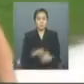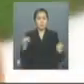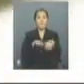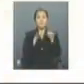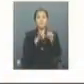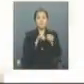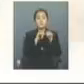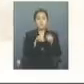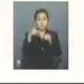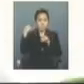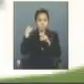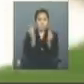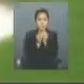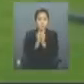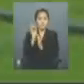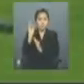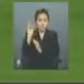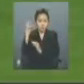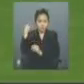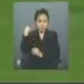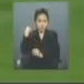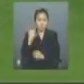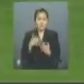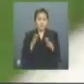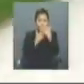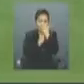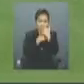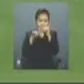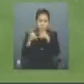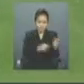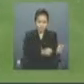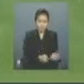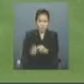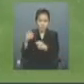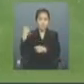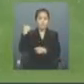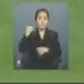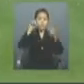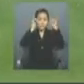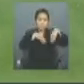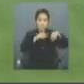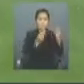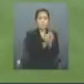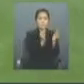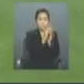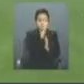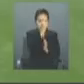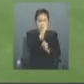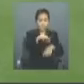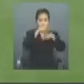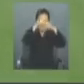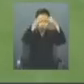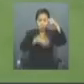รกด้วยกันค่ะส่วนผลงานของโปรที่น่าสนใจนะคะเซอร์จิโอกาเซียโปรสเปนก็มี1อันเดอร์อยู่อันดับที่54ร่วม